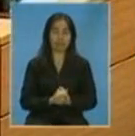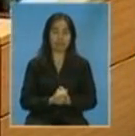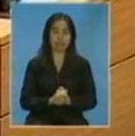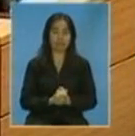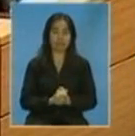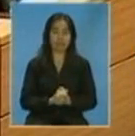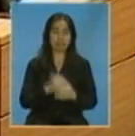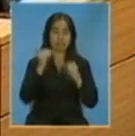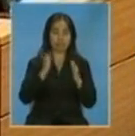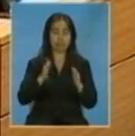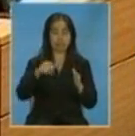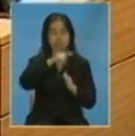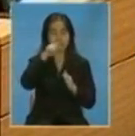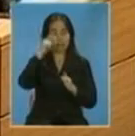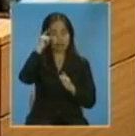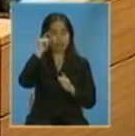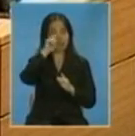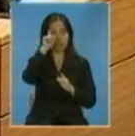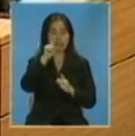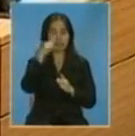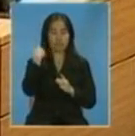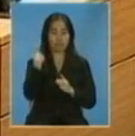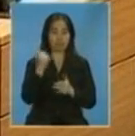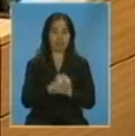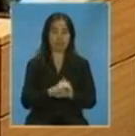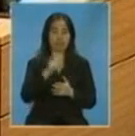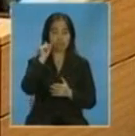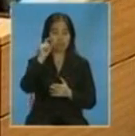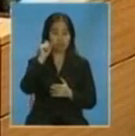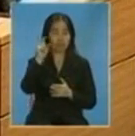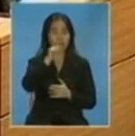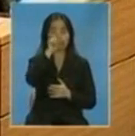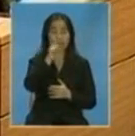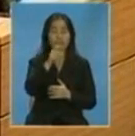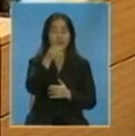คนก็สงสัยกันครับว่ามันรีบร้อนอะไรนักหนาต้องกู้